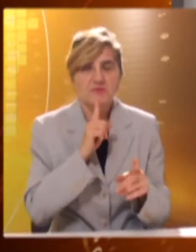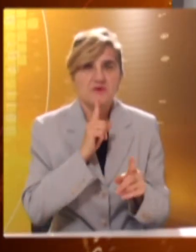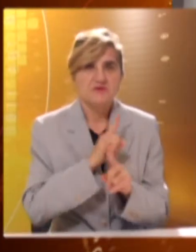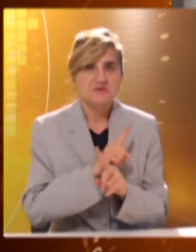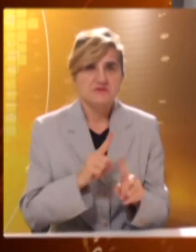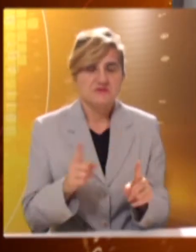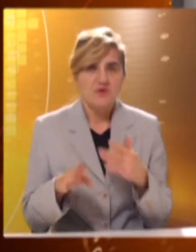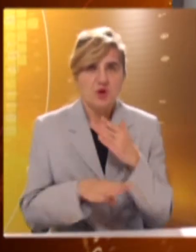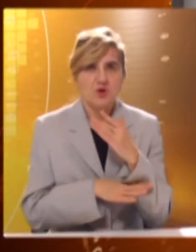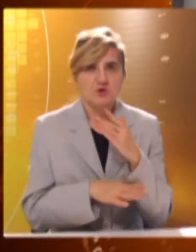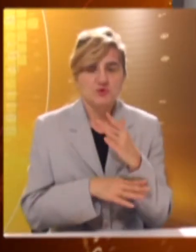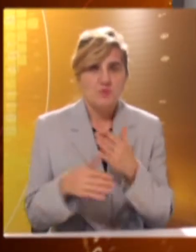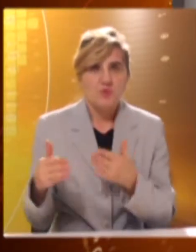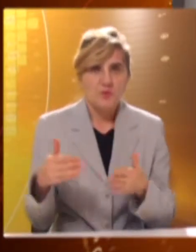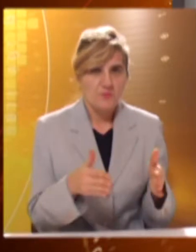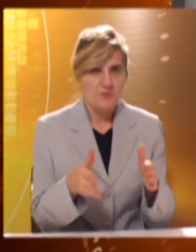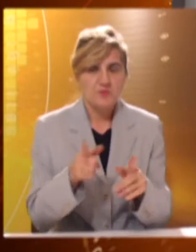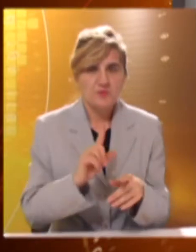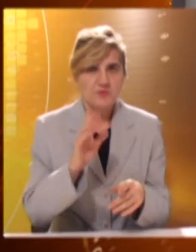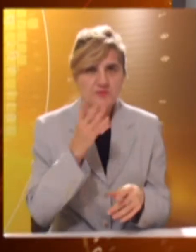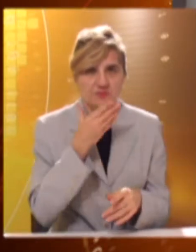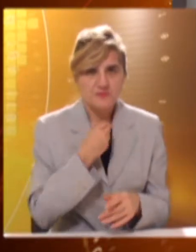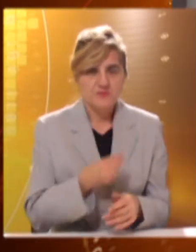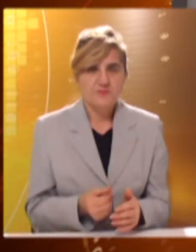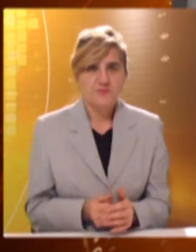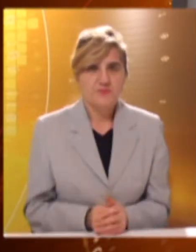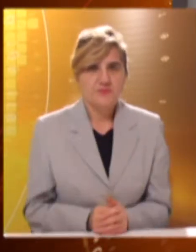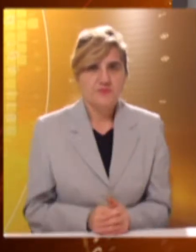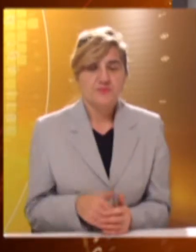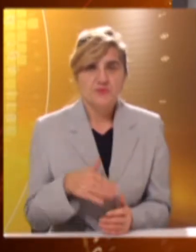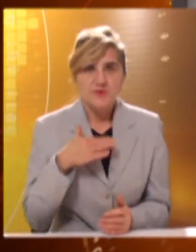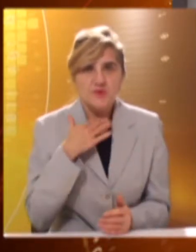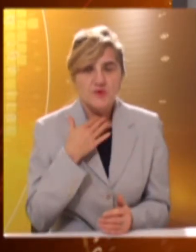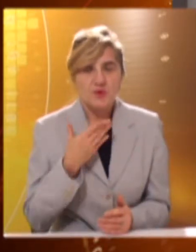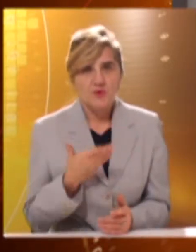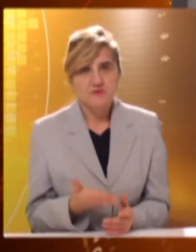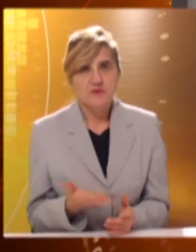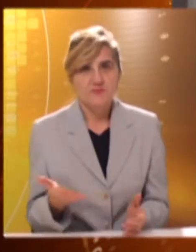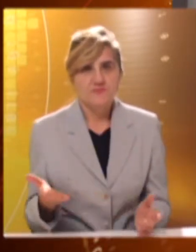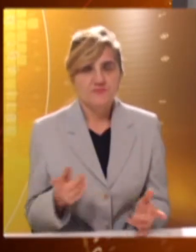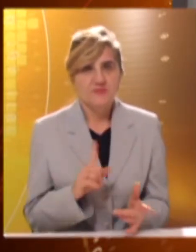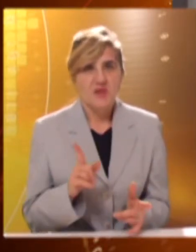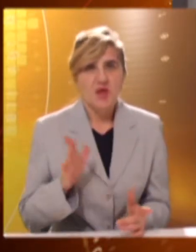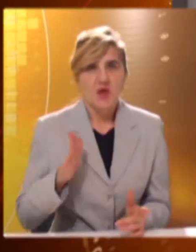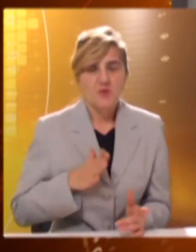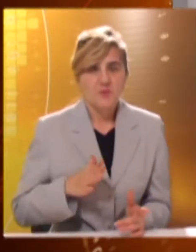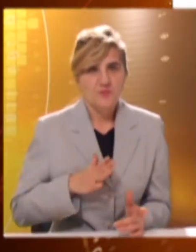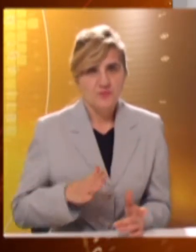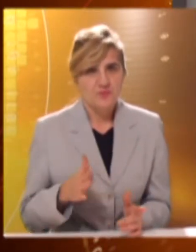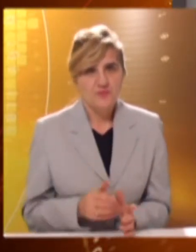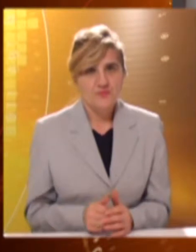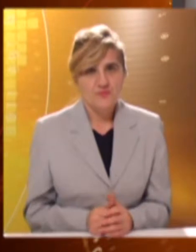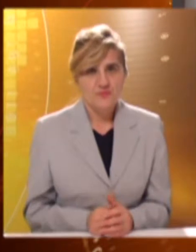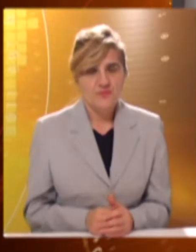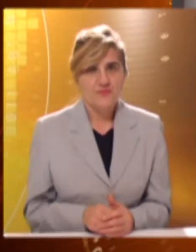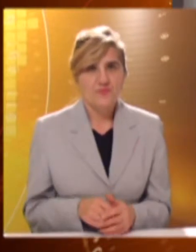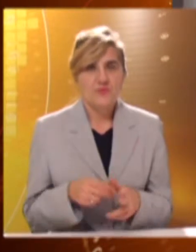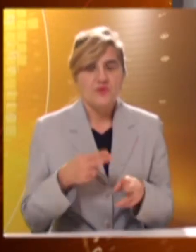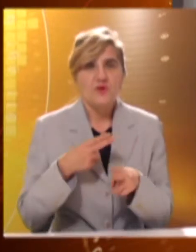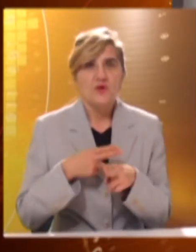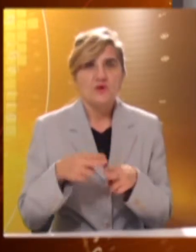ostalo smeće po šumi i po putu, tako da je to dosta ovako neuredan deo. Gradsko